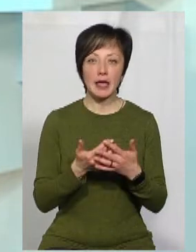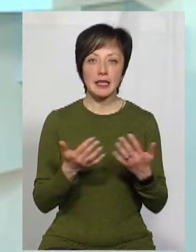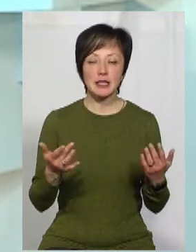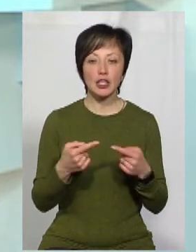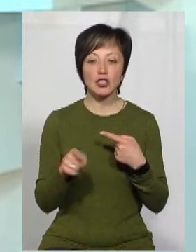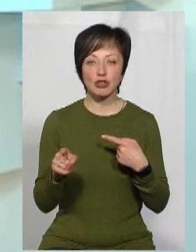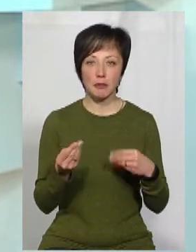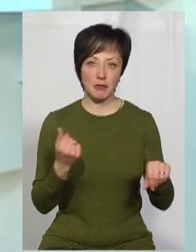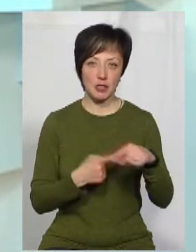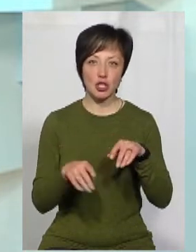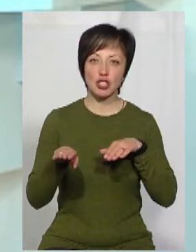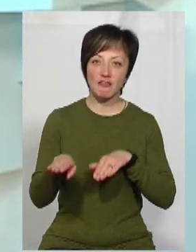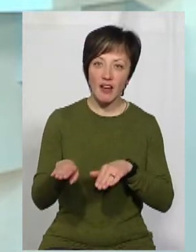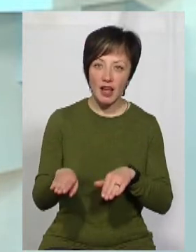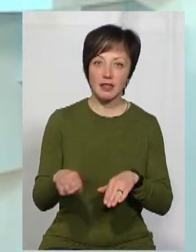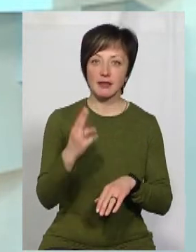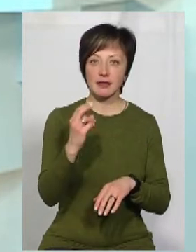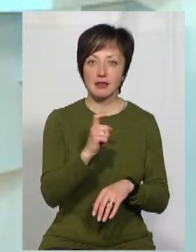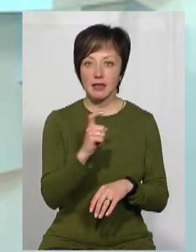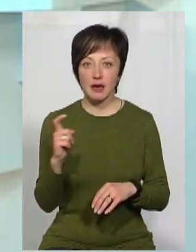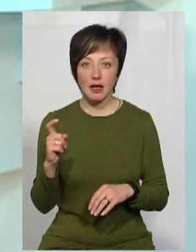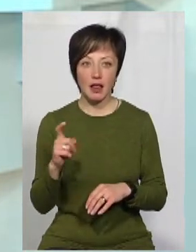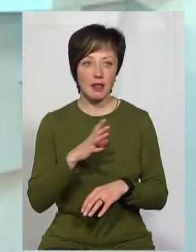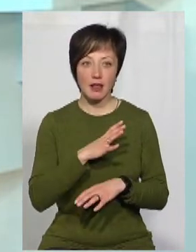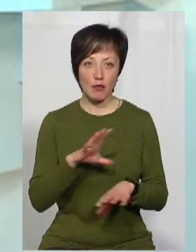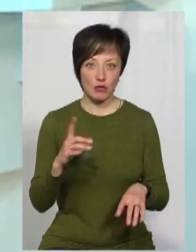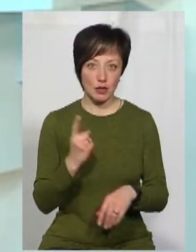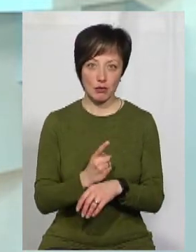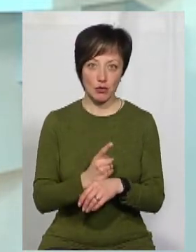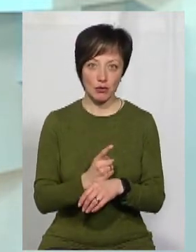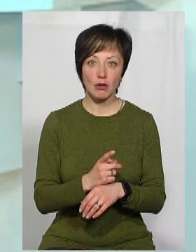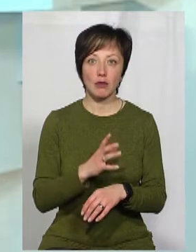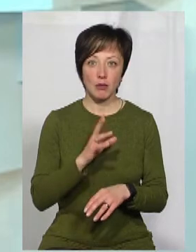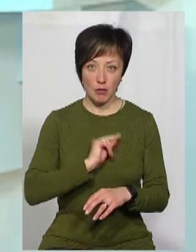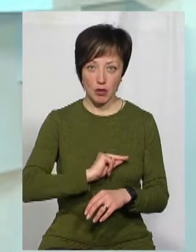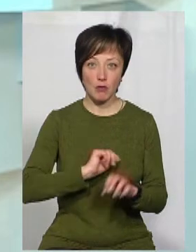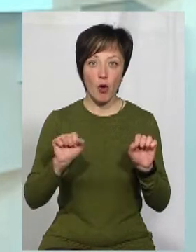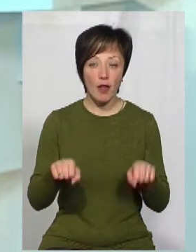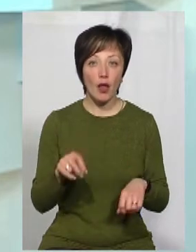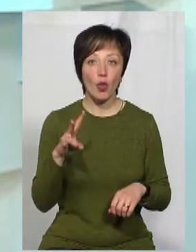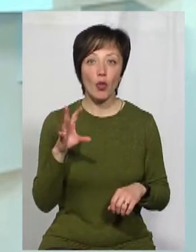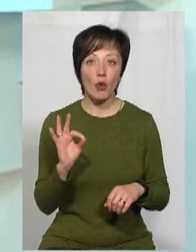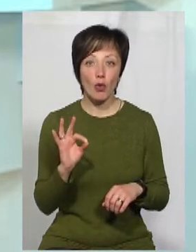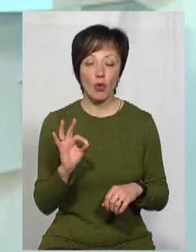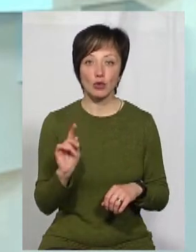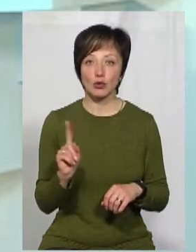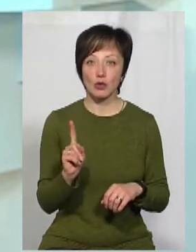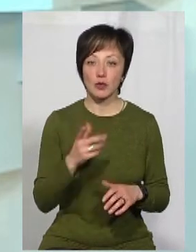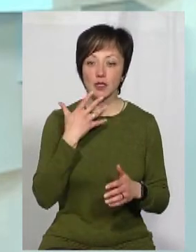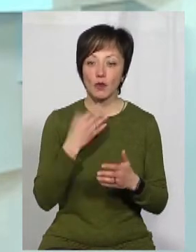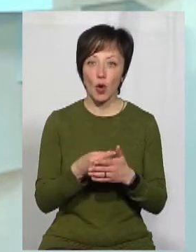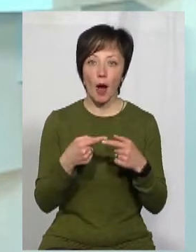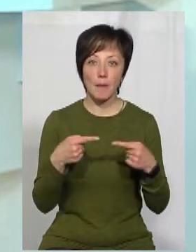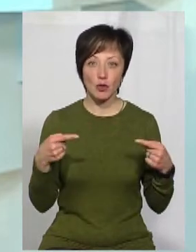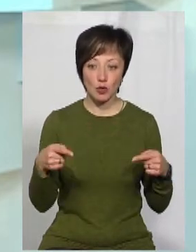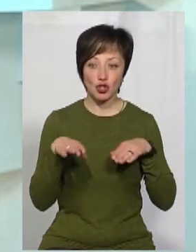і інший бізнес. От швейні цехи, швейні підприємства не були заборонені, вони могли працювати. Але для того, щоб свою